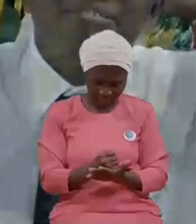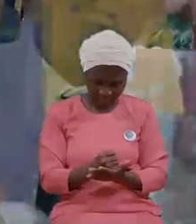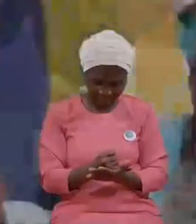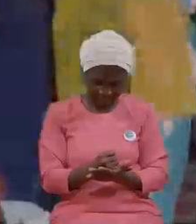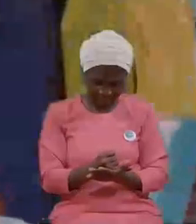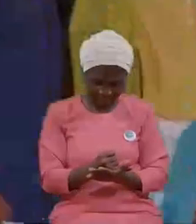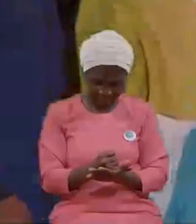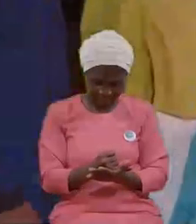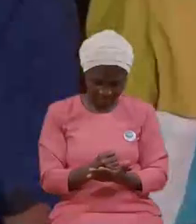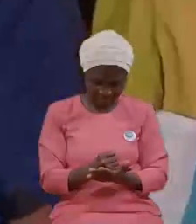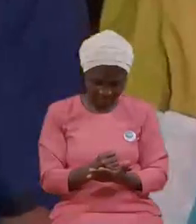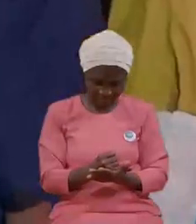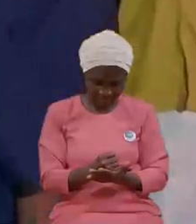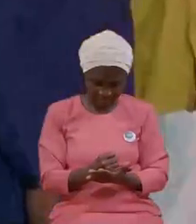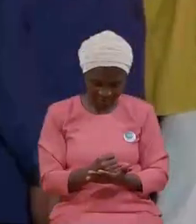Jésus.